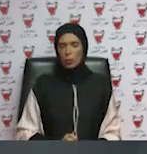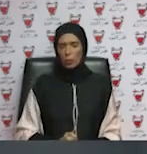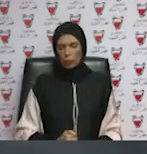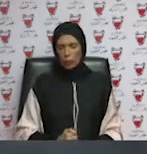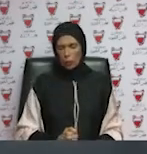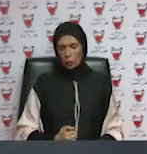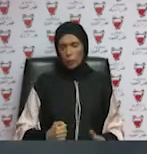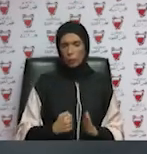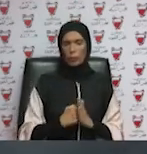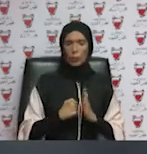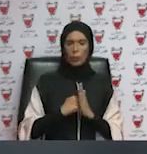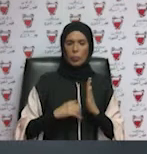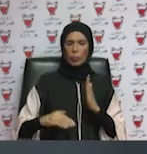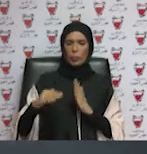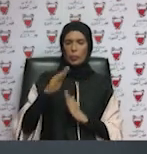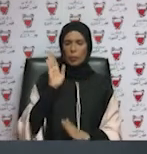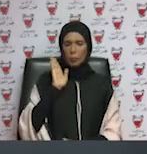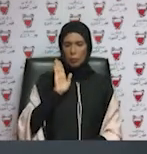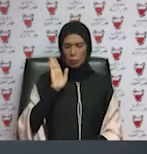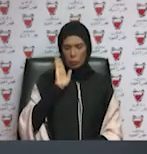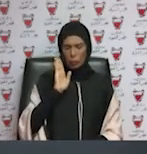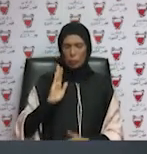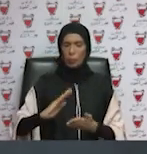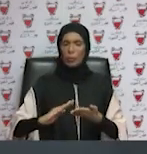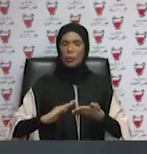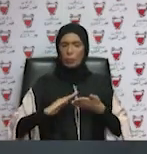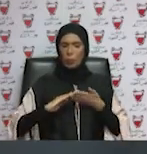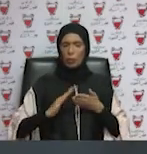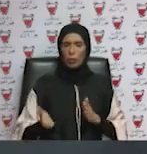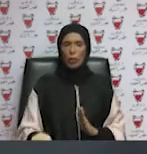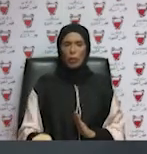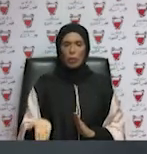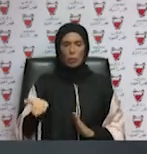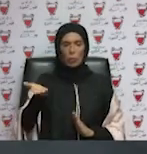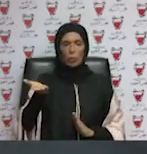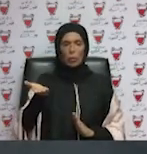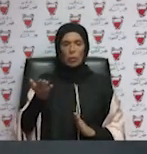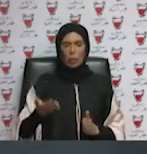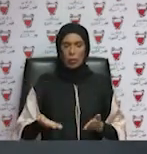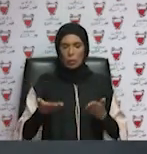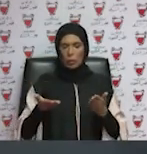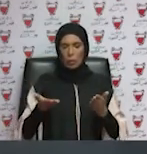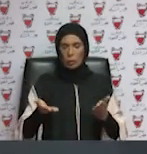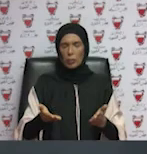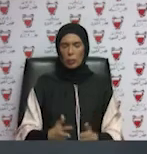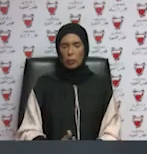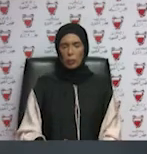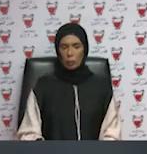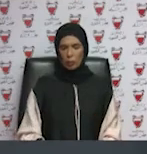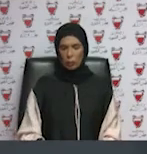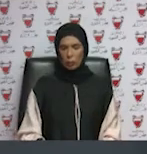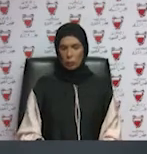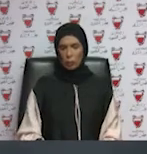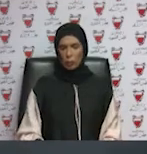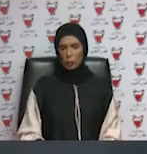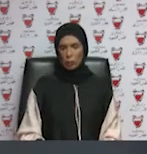عليا من خلال تدريبهم يساعد في النهوض بجودة هذه الخدمات. سيد الرئيس، لا بد